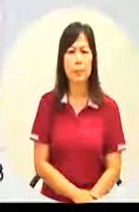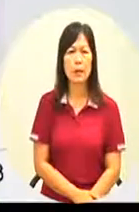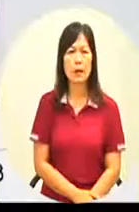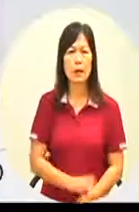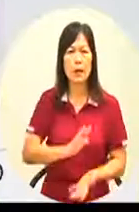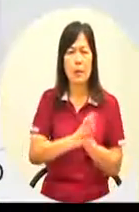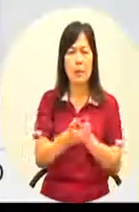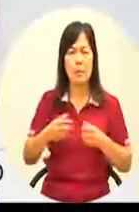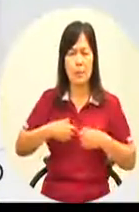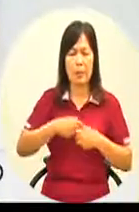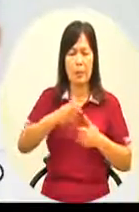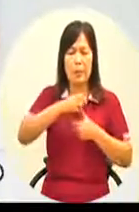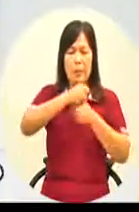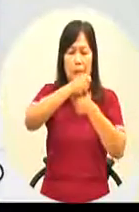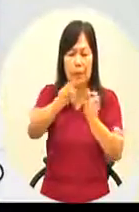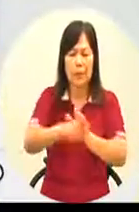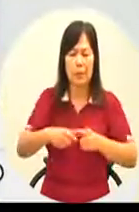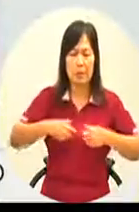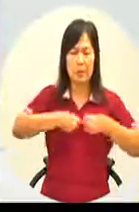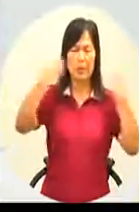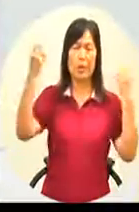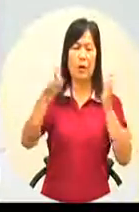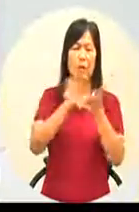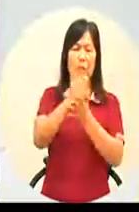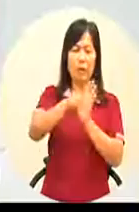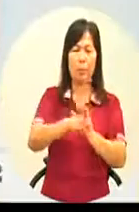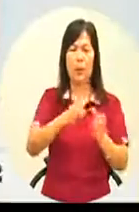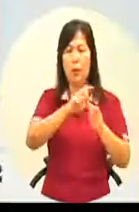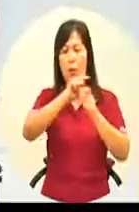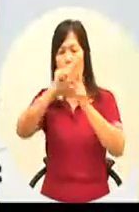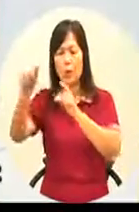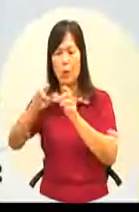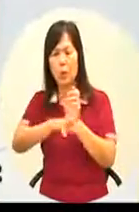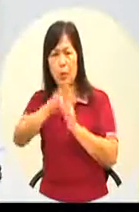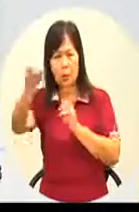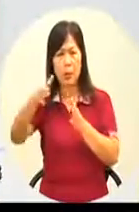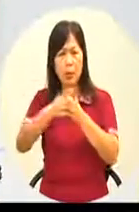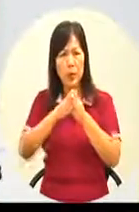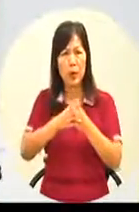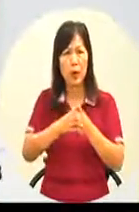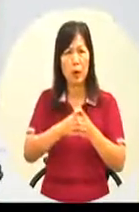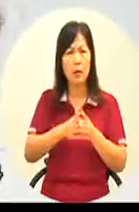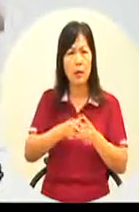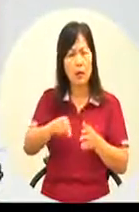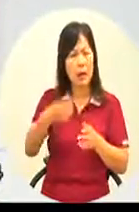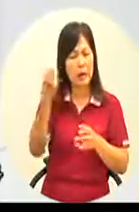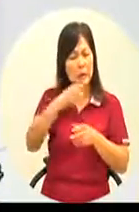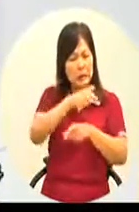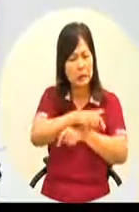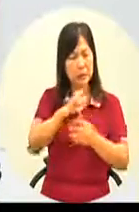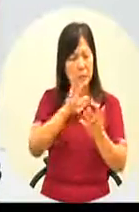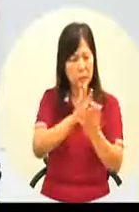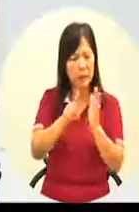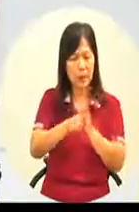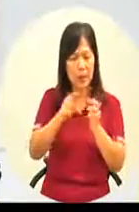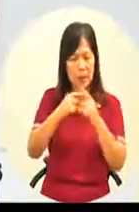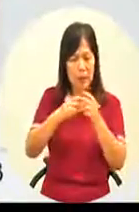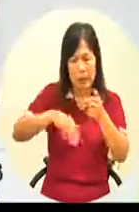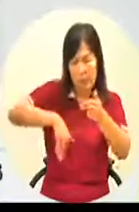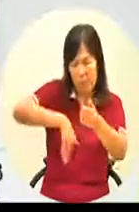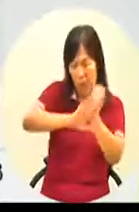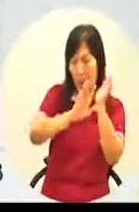给我烫衫、烫光光，恁就给我送回来，送回去。要新南向哦，恁把人赶出。